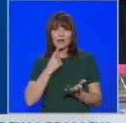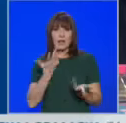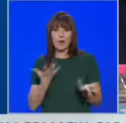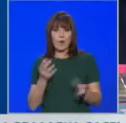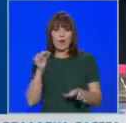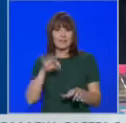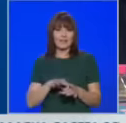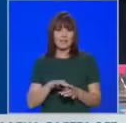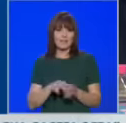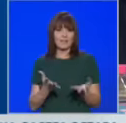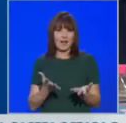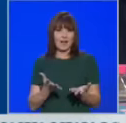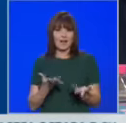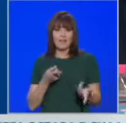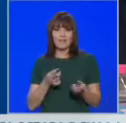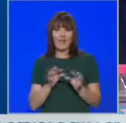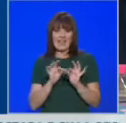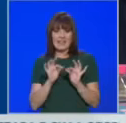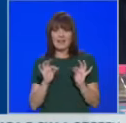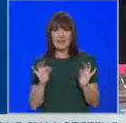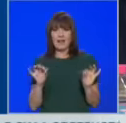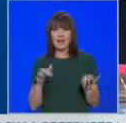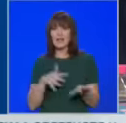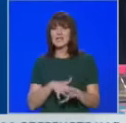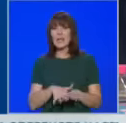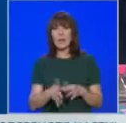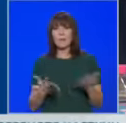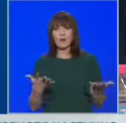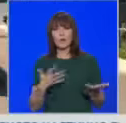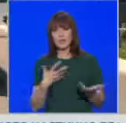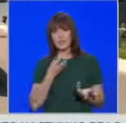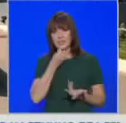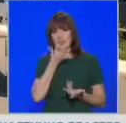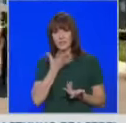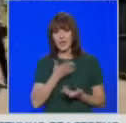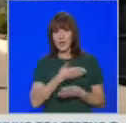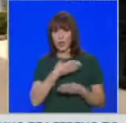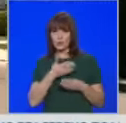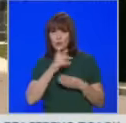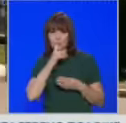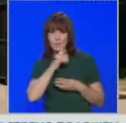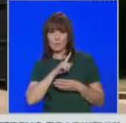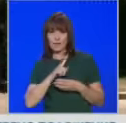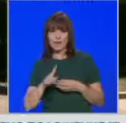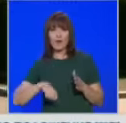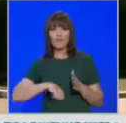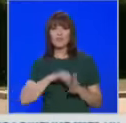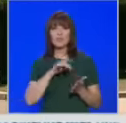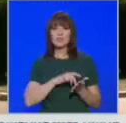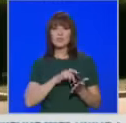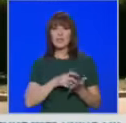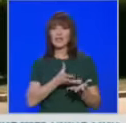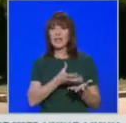Тънката схема, по която искат да се случват нещата. До този момент футболната централа е извадила